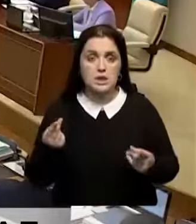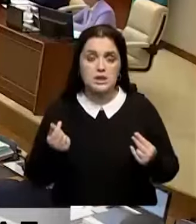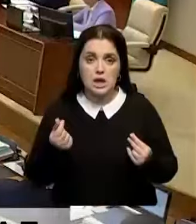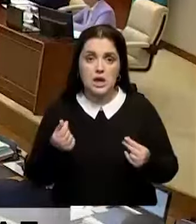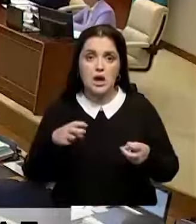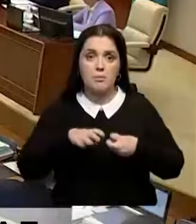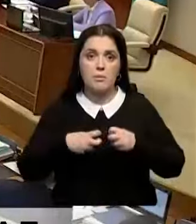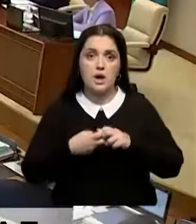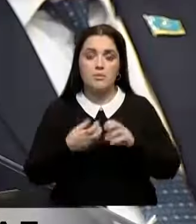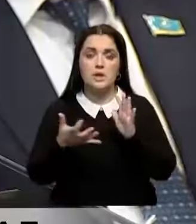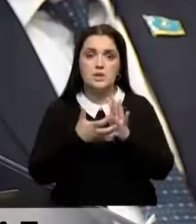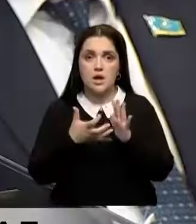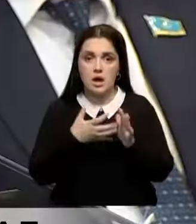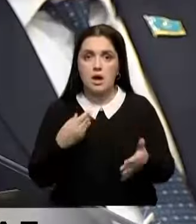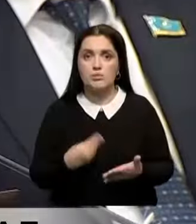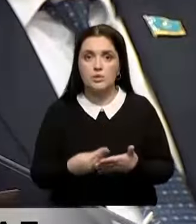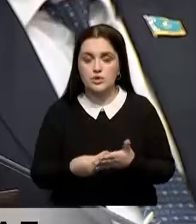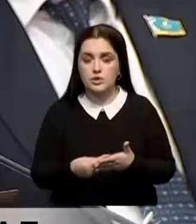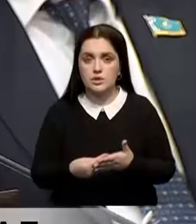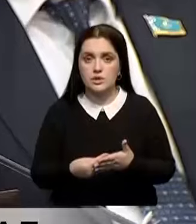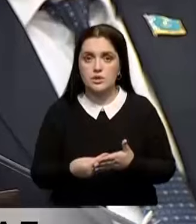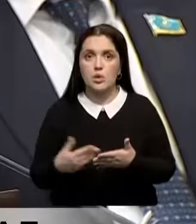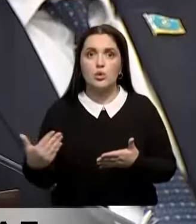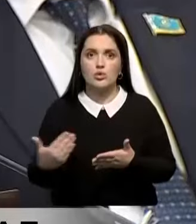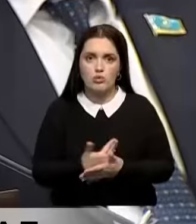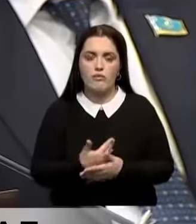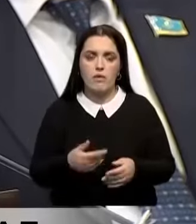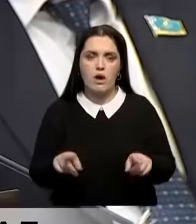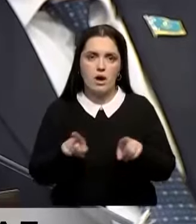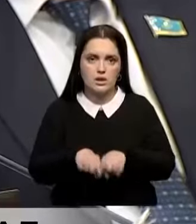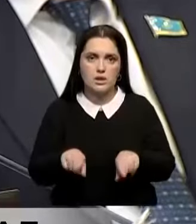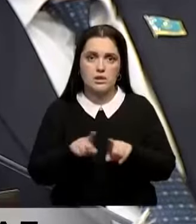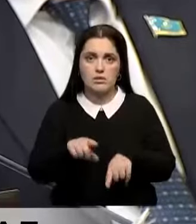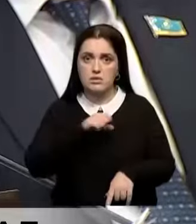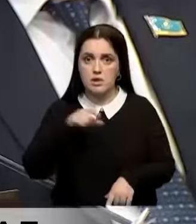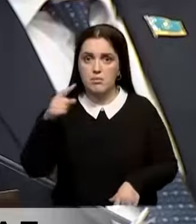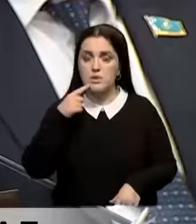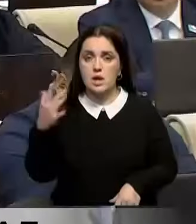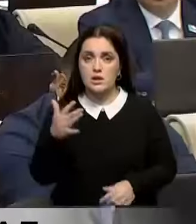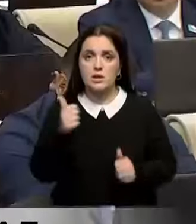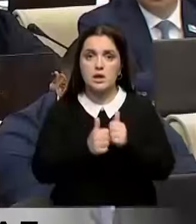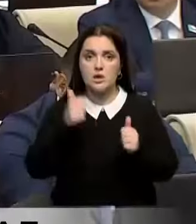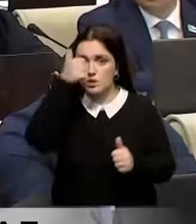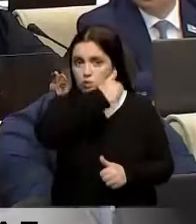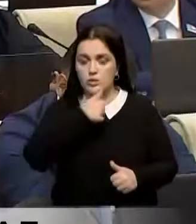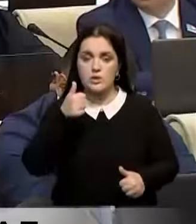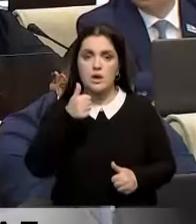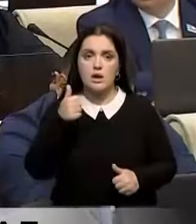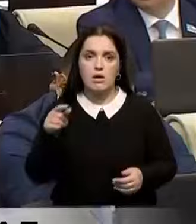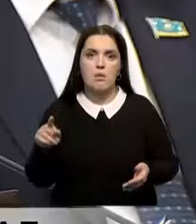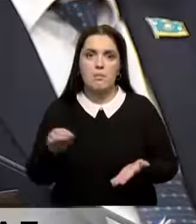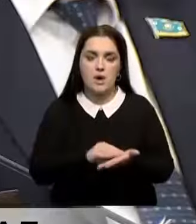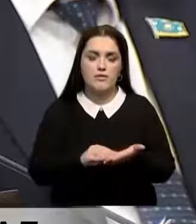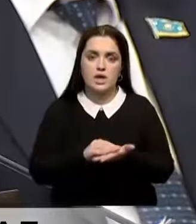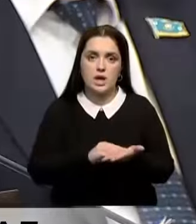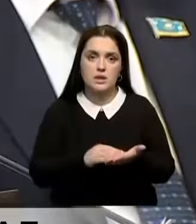целом проблемы недостатки бюджета вновь одни и те же. Вы сами в докладе говорили, каждый год, из года в год они